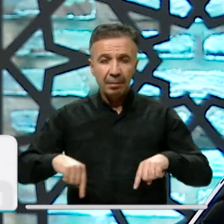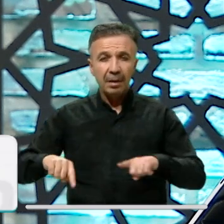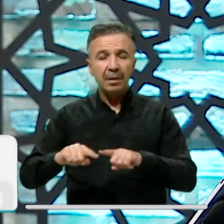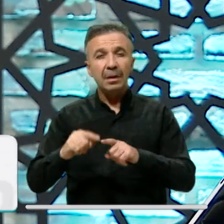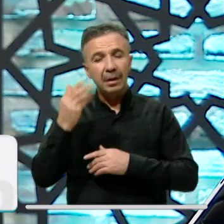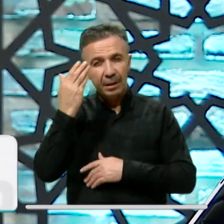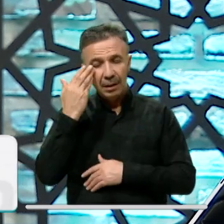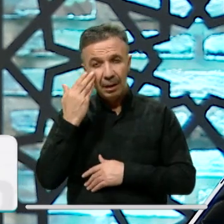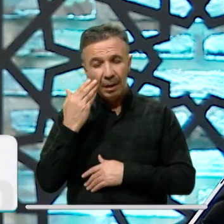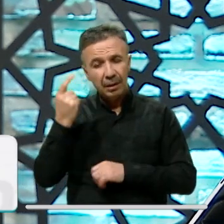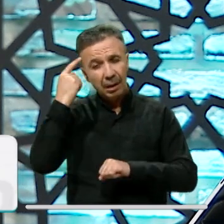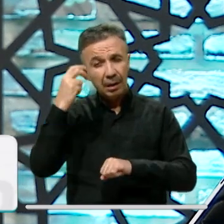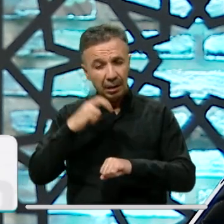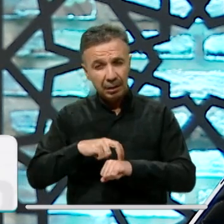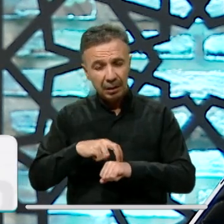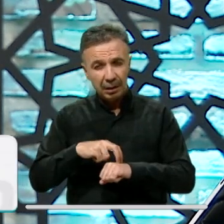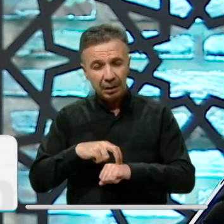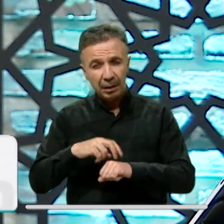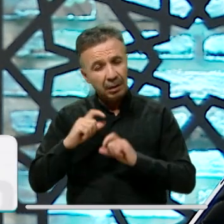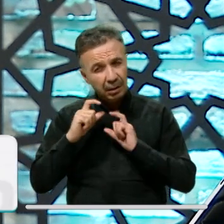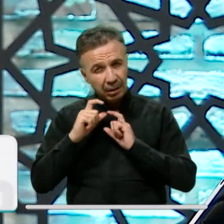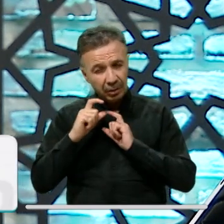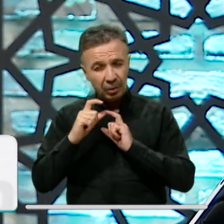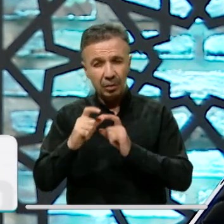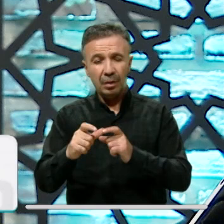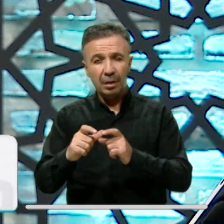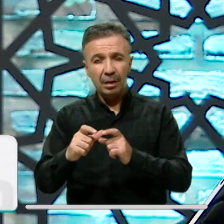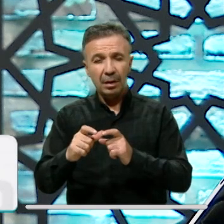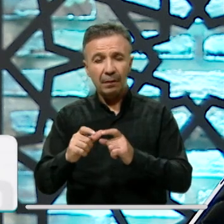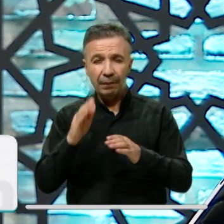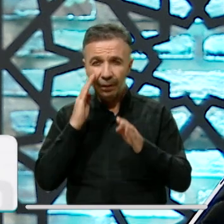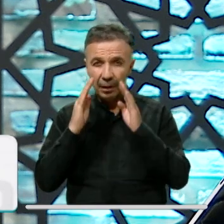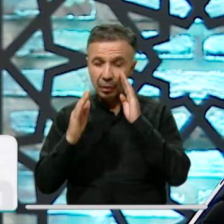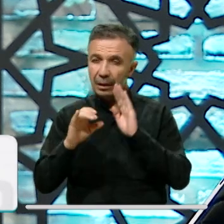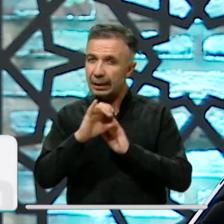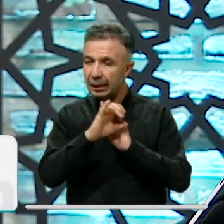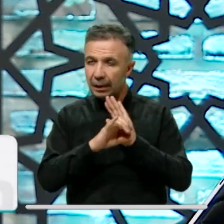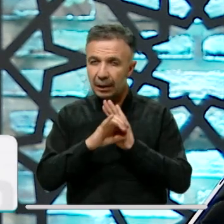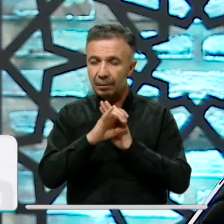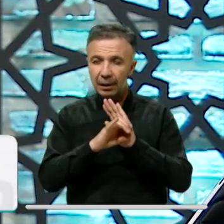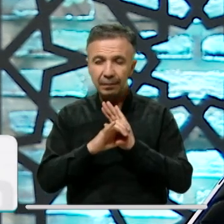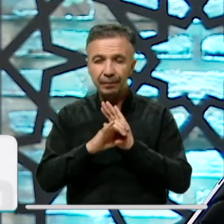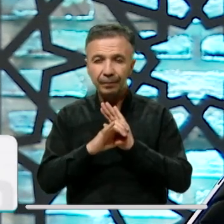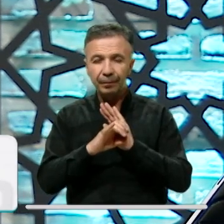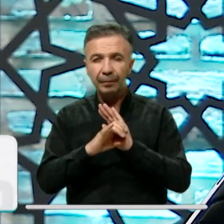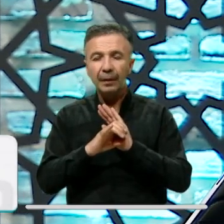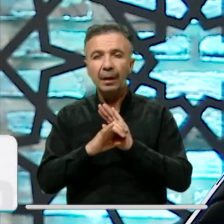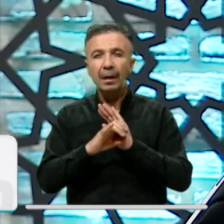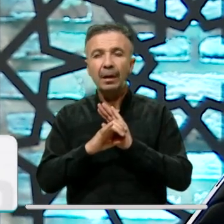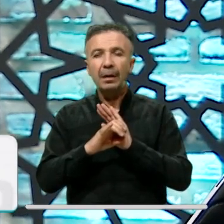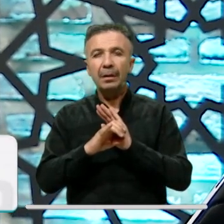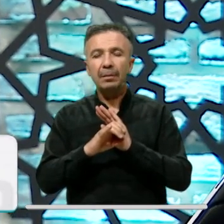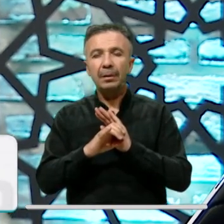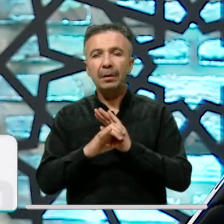anda aklına gelen soruları iletmek isteyen izleyicilerimiz Facebook ve Instagram sosyal medyalarına girerek